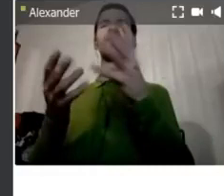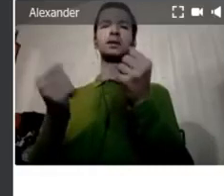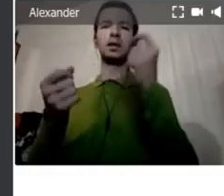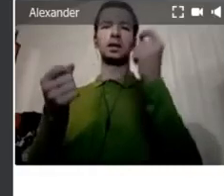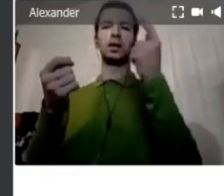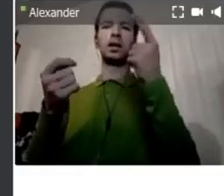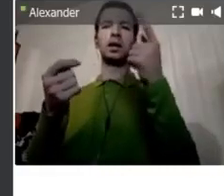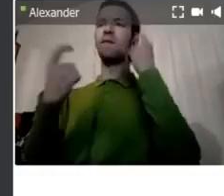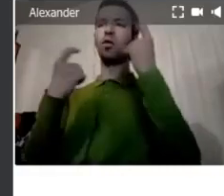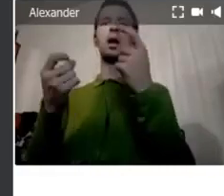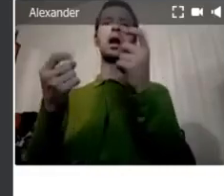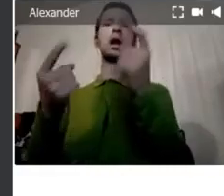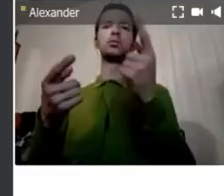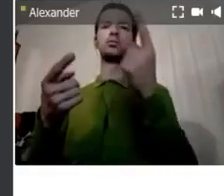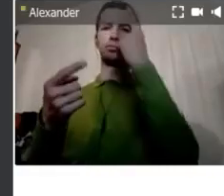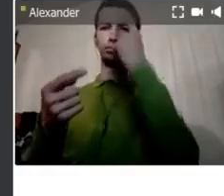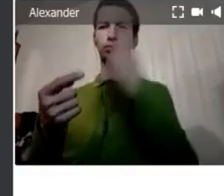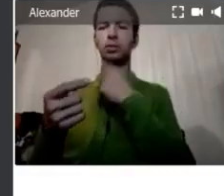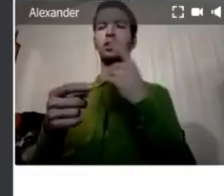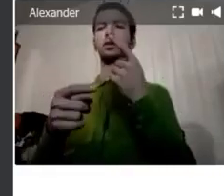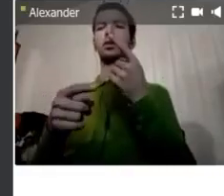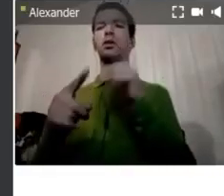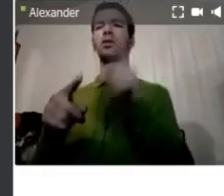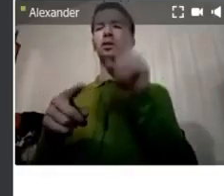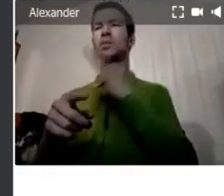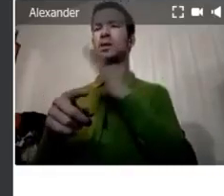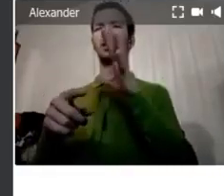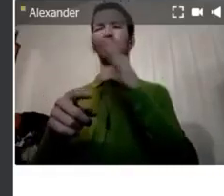первая надежность у человека,